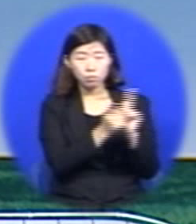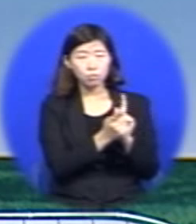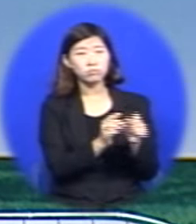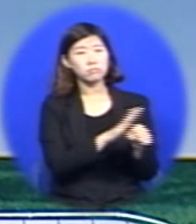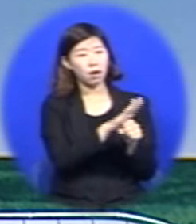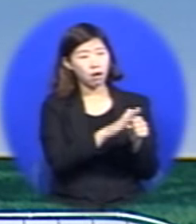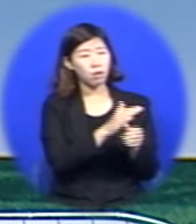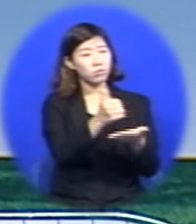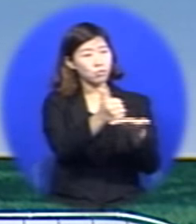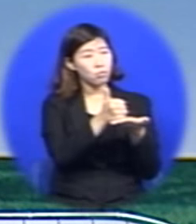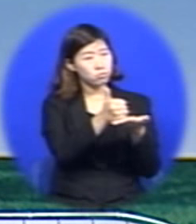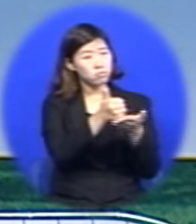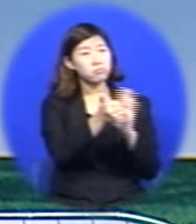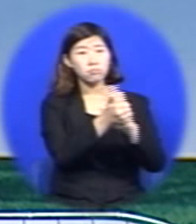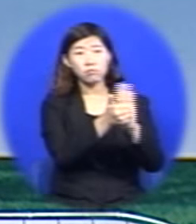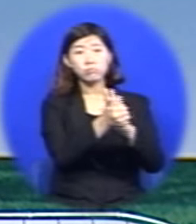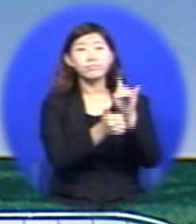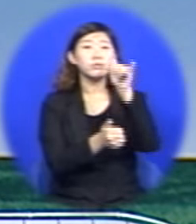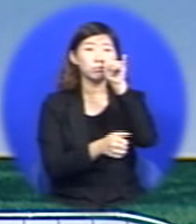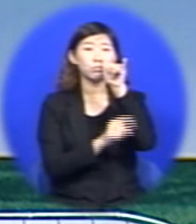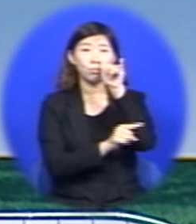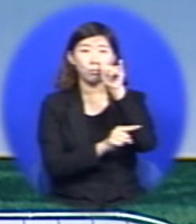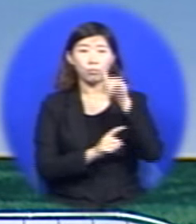손님 정도까지는 대접하잖아요.